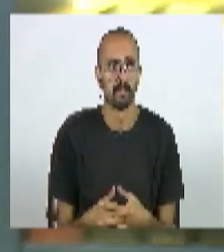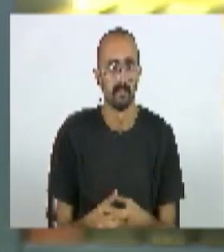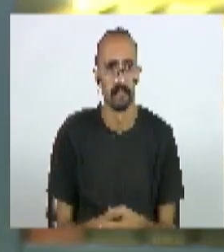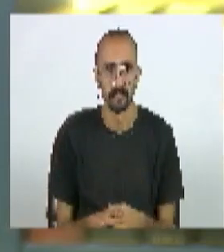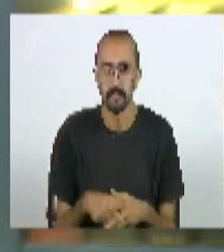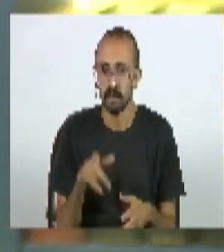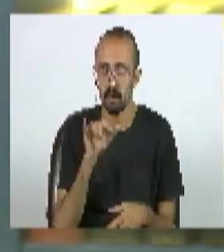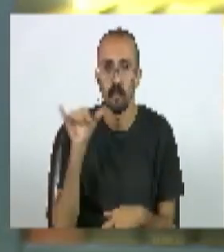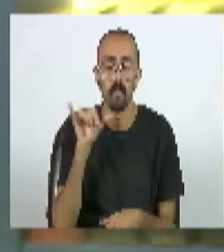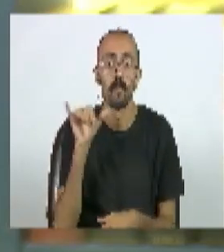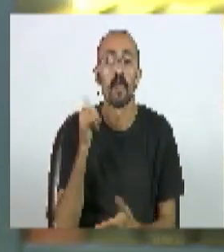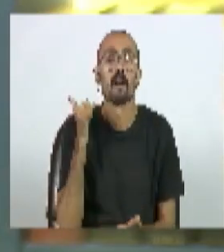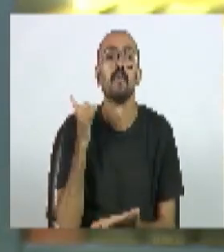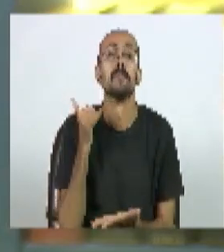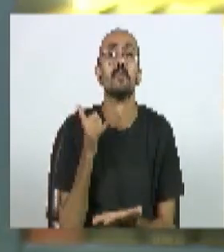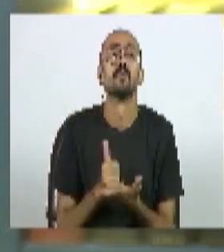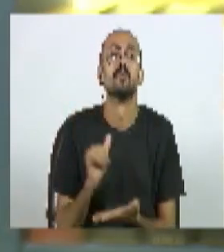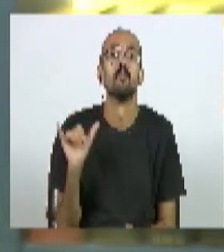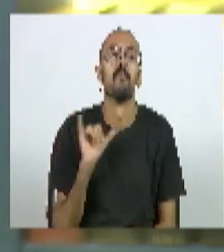اهمية القيادات الوسيطة،